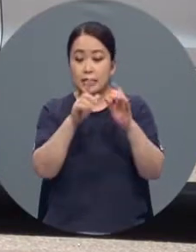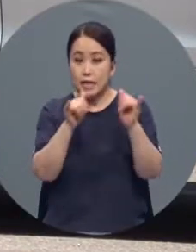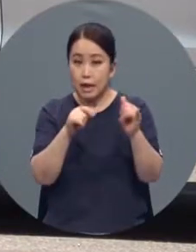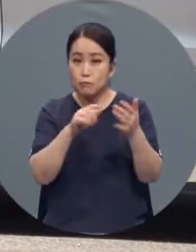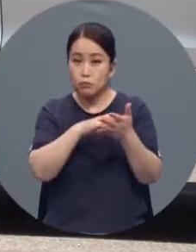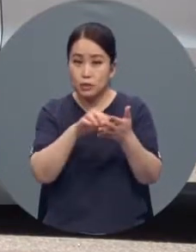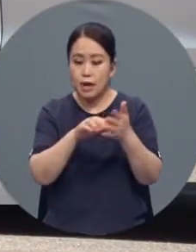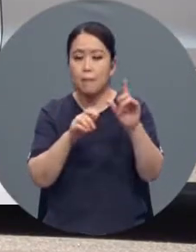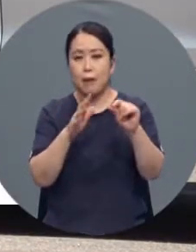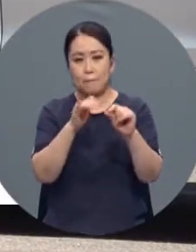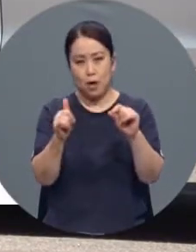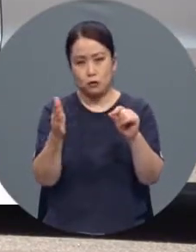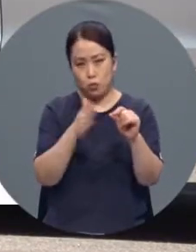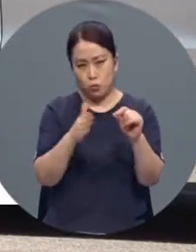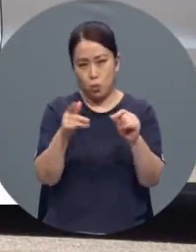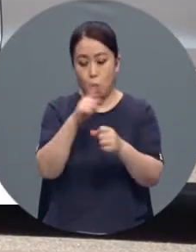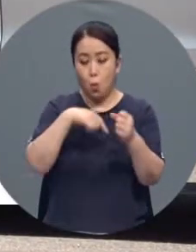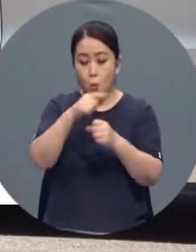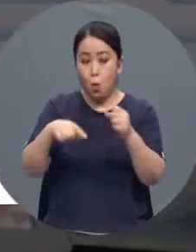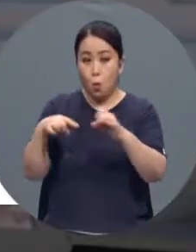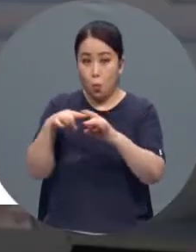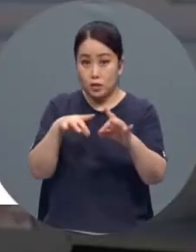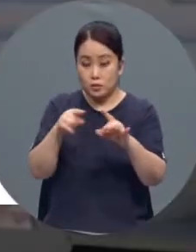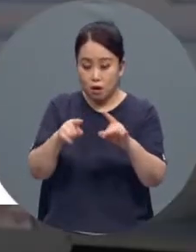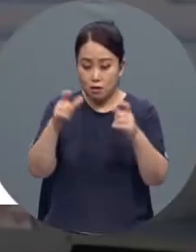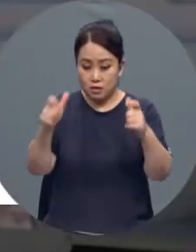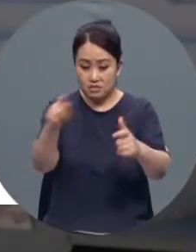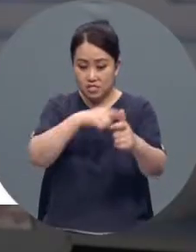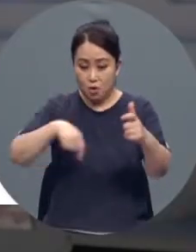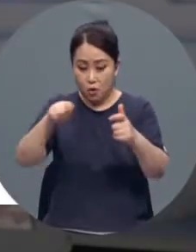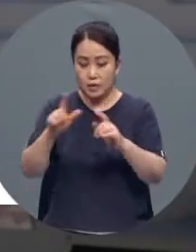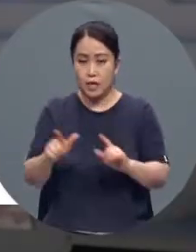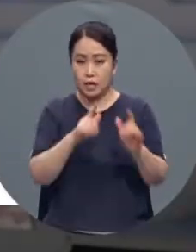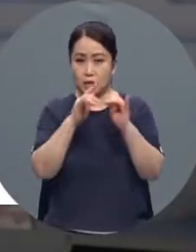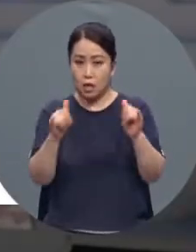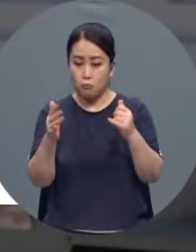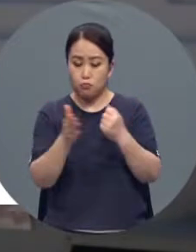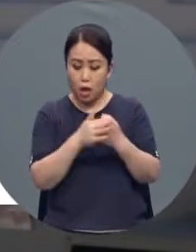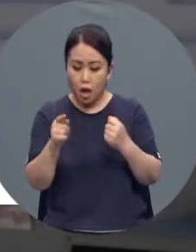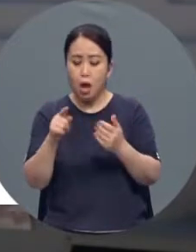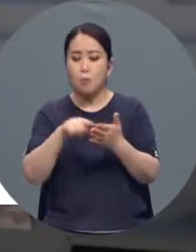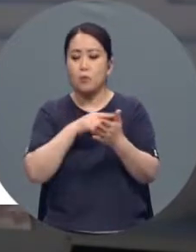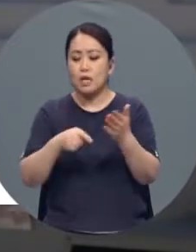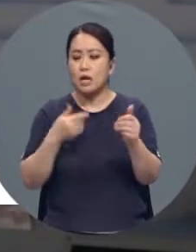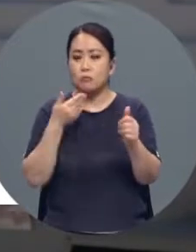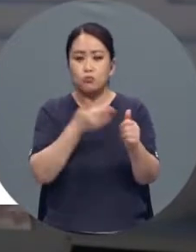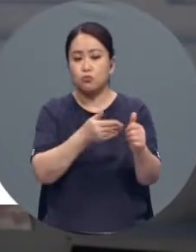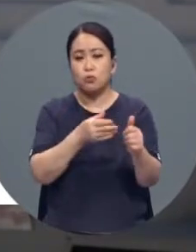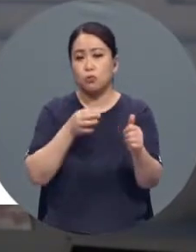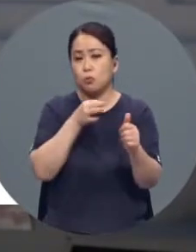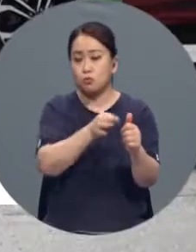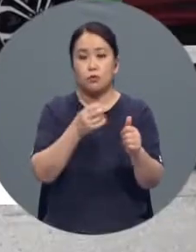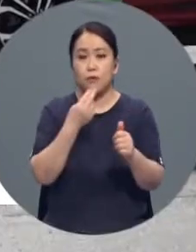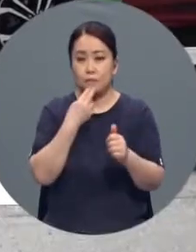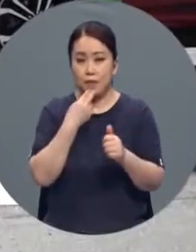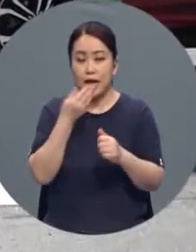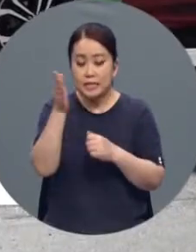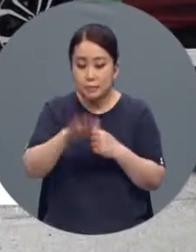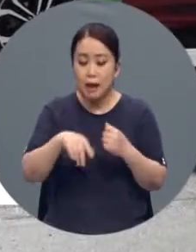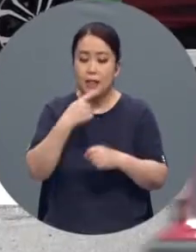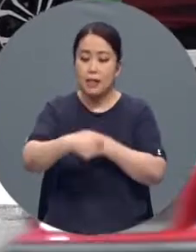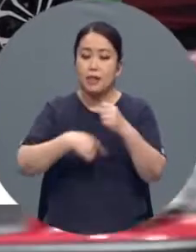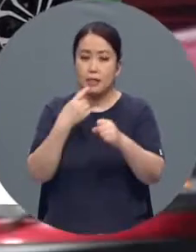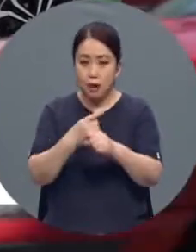핵 폐기물 근처에 산다고 해서 주민에게 지급되는 보상금은 전혀 없습니다. 대신 매년 2천만